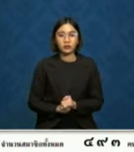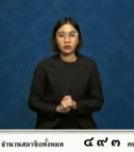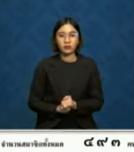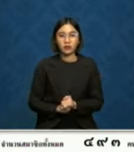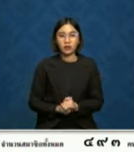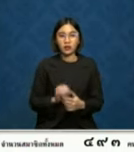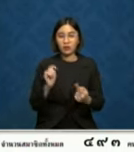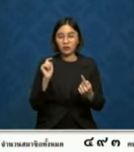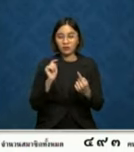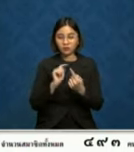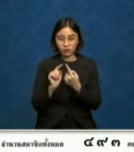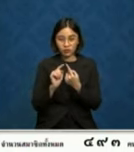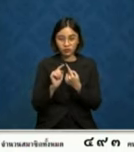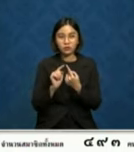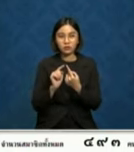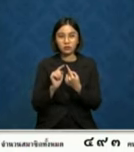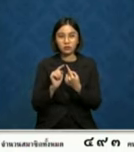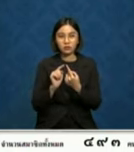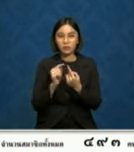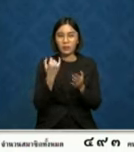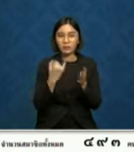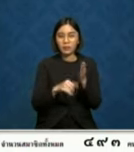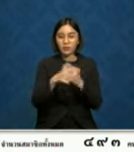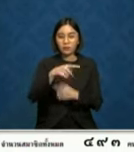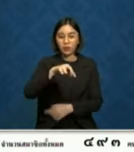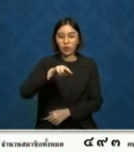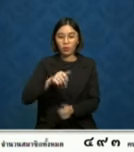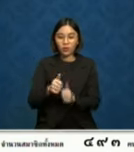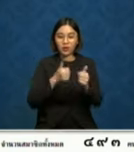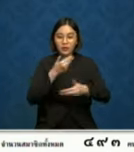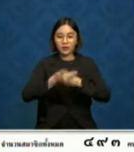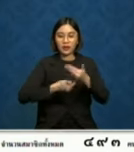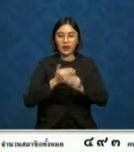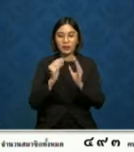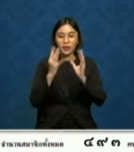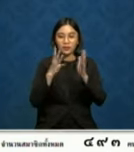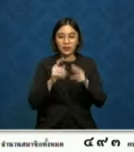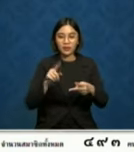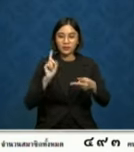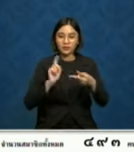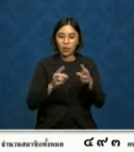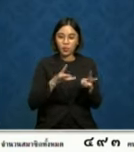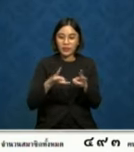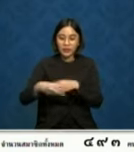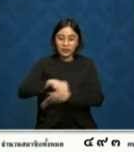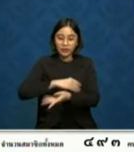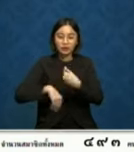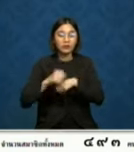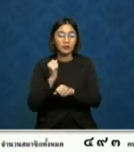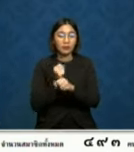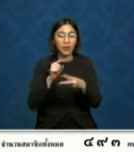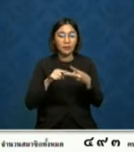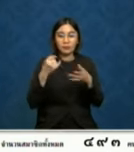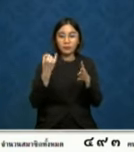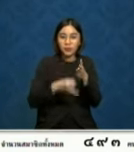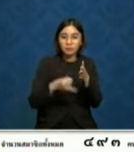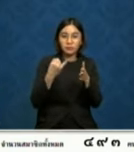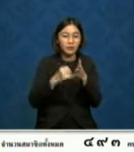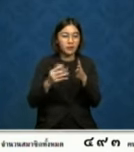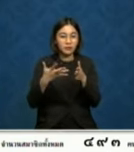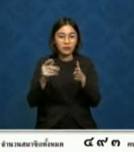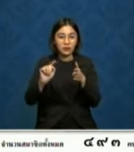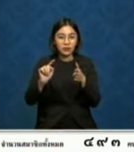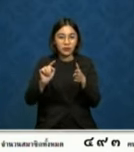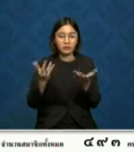โดยนิตินัยไม่ผิดพรบการแข่งขันทางการค้าแต่โดยพฤตินัยผิดหรือ